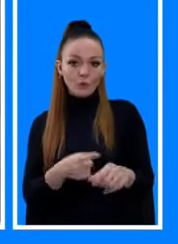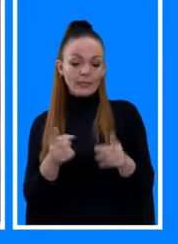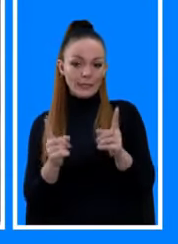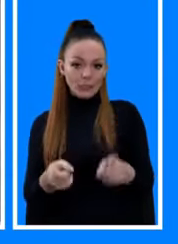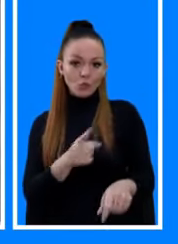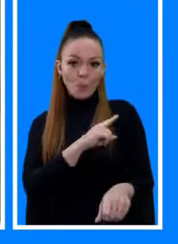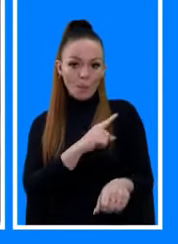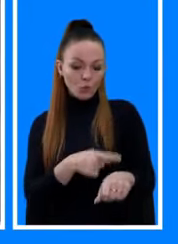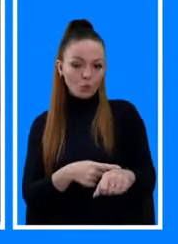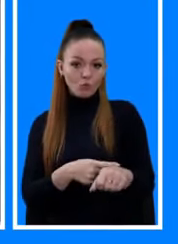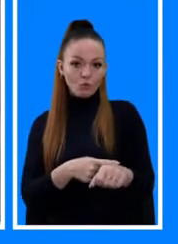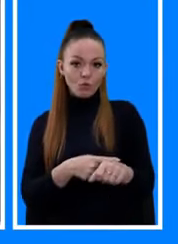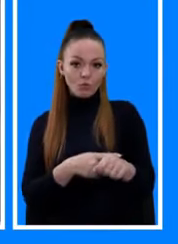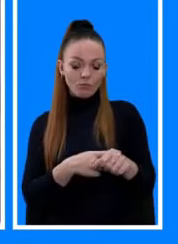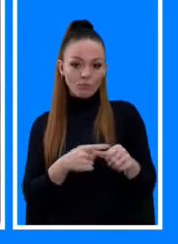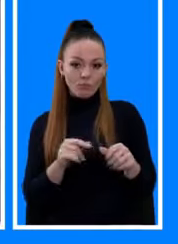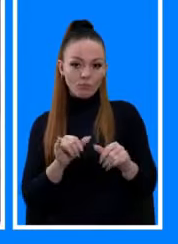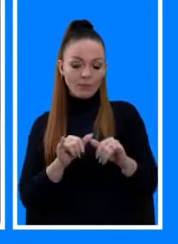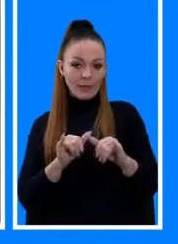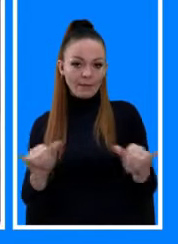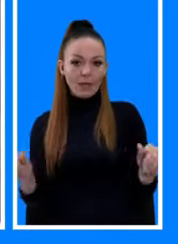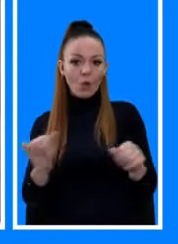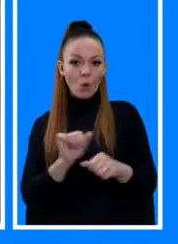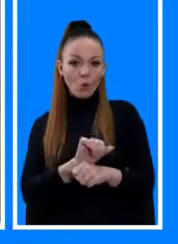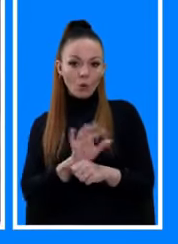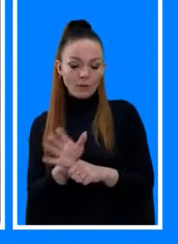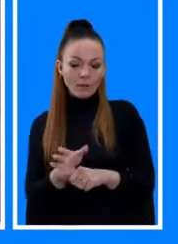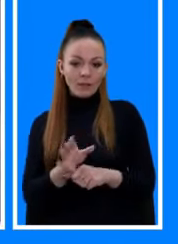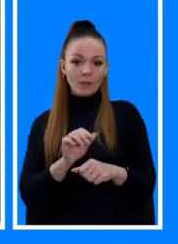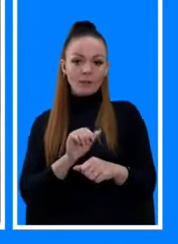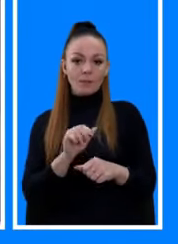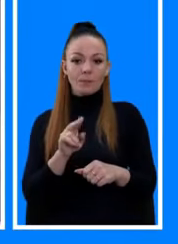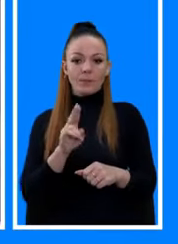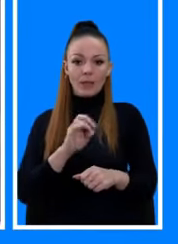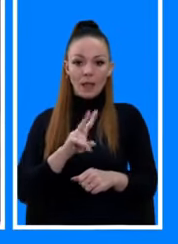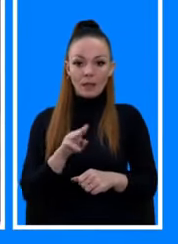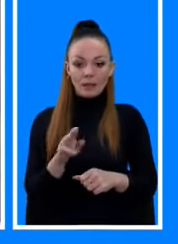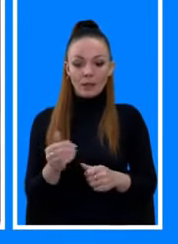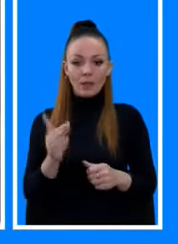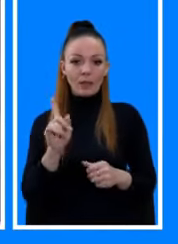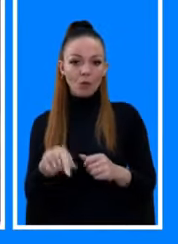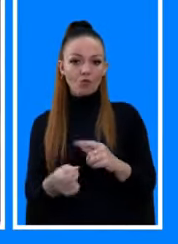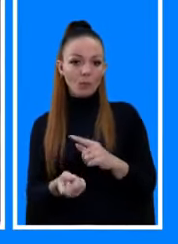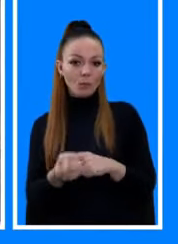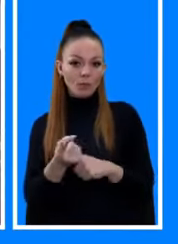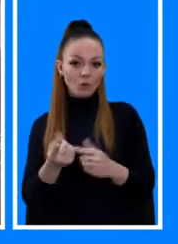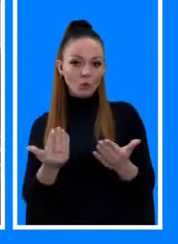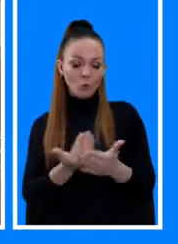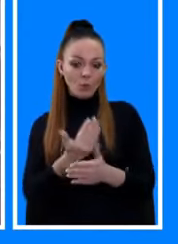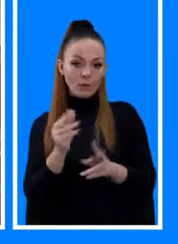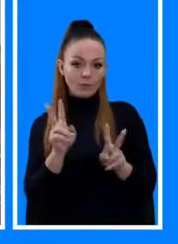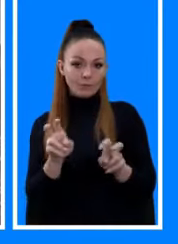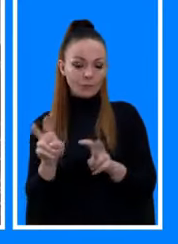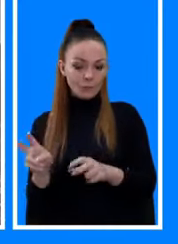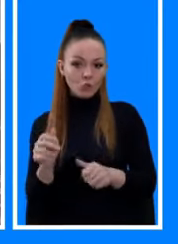потужної хвилі коронавірусу, хвилі Дельта, також з'явлення нових штамів.